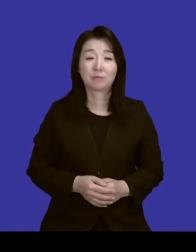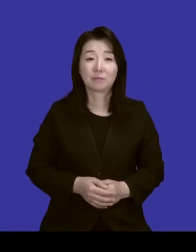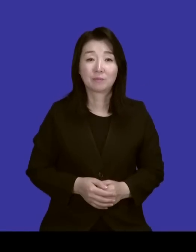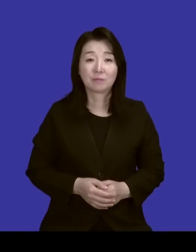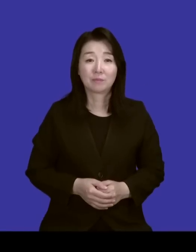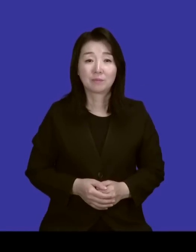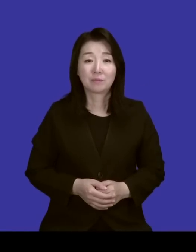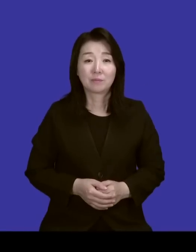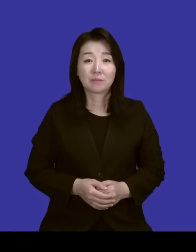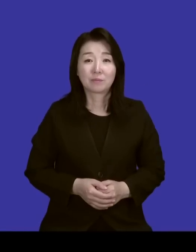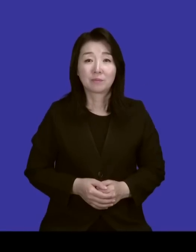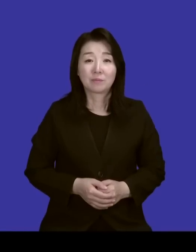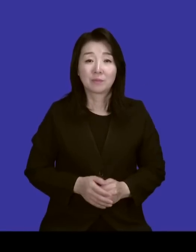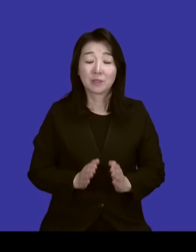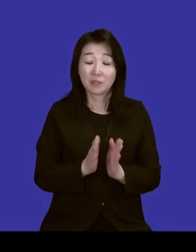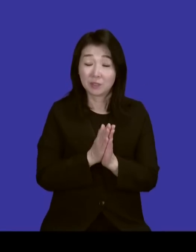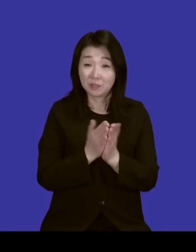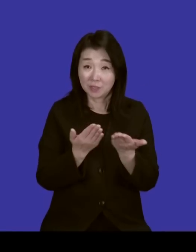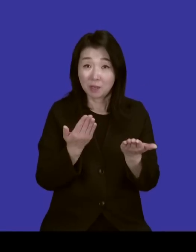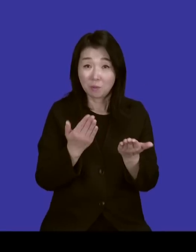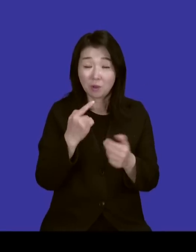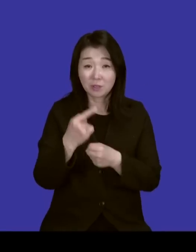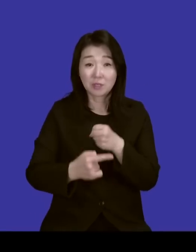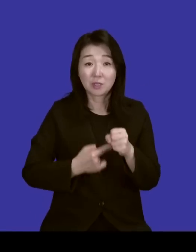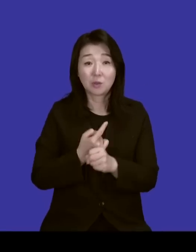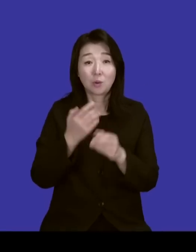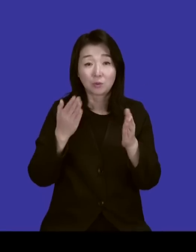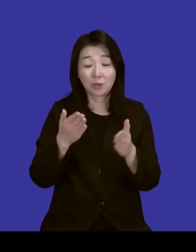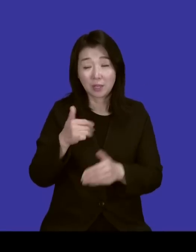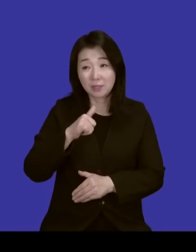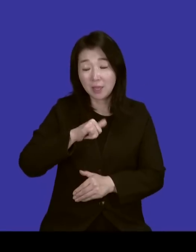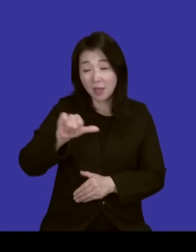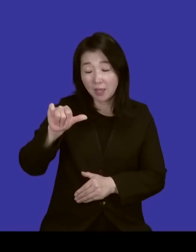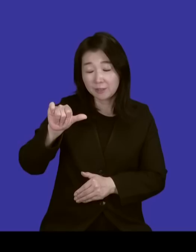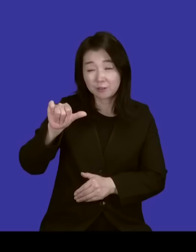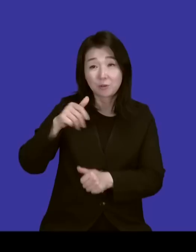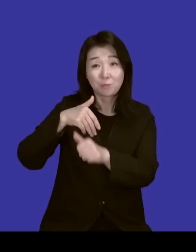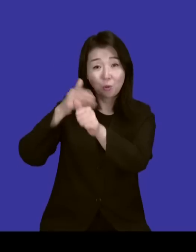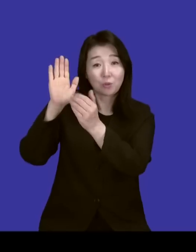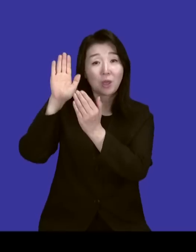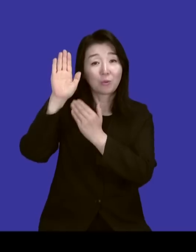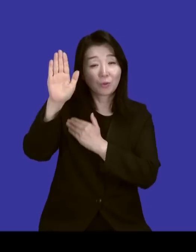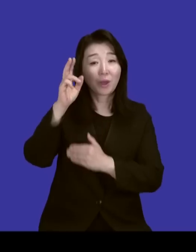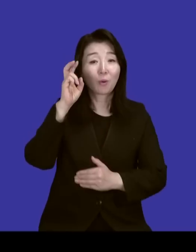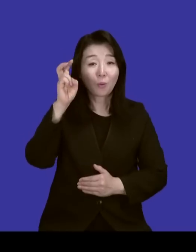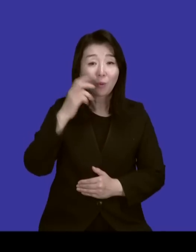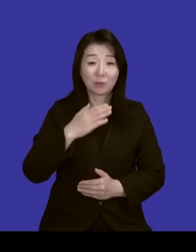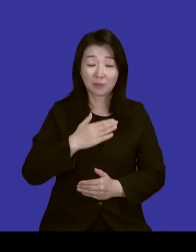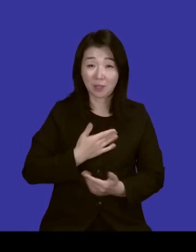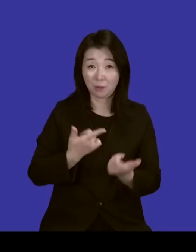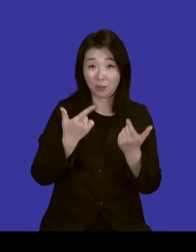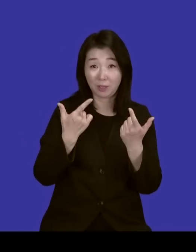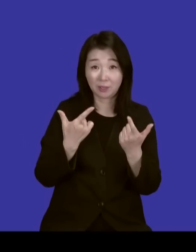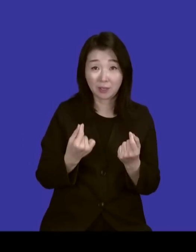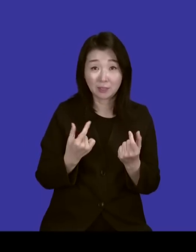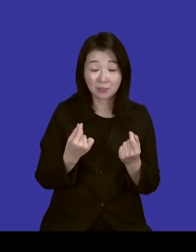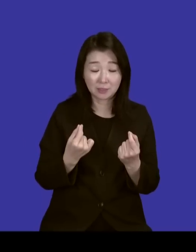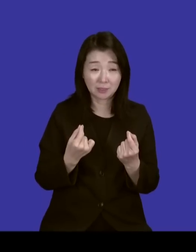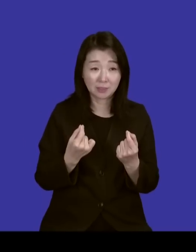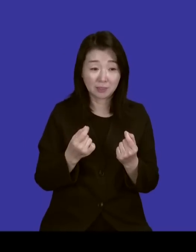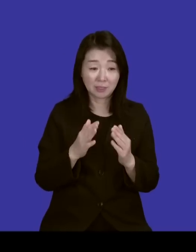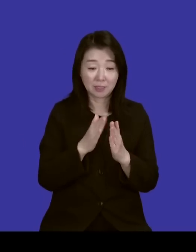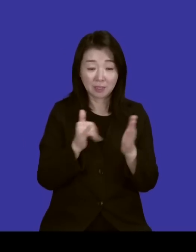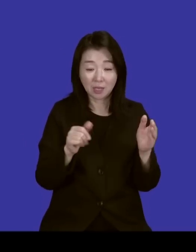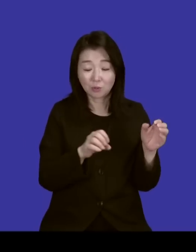책은 1년 동안 네. 제 아들을 떠나보내고 나서 예, 예. 혹시 나와 같이 예. 가족을